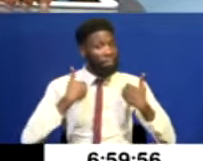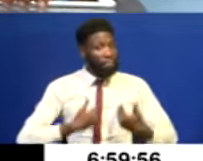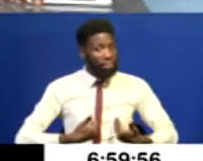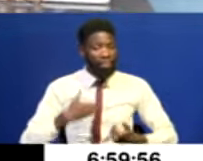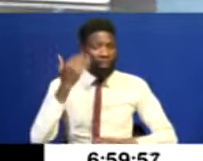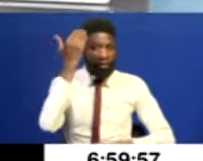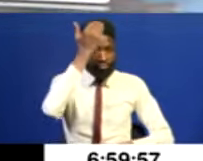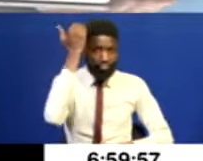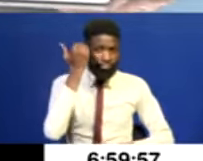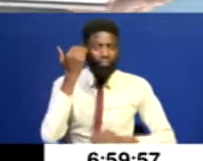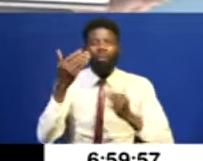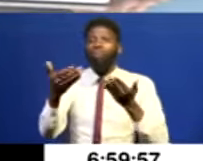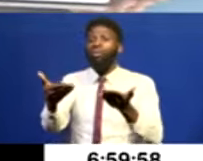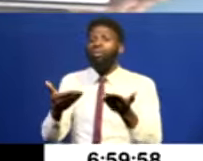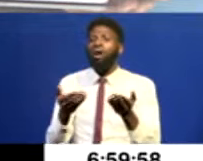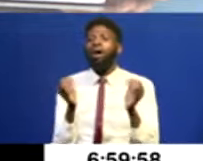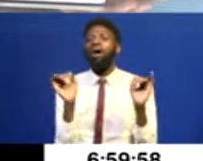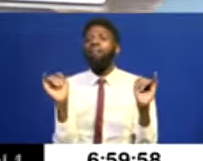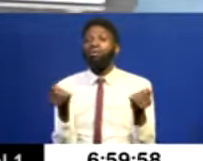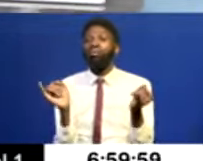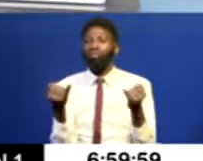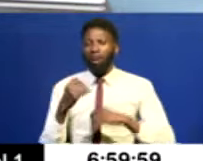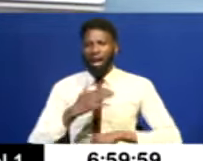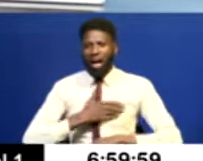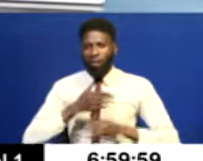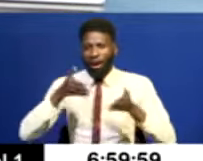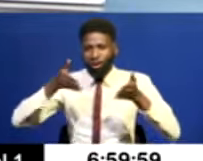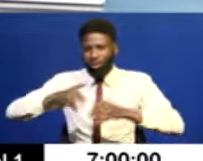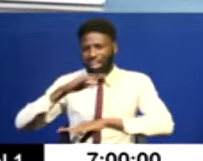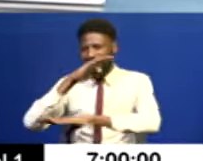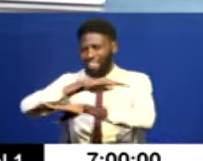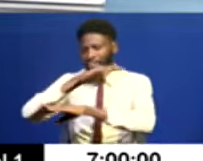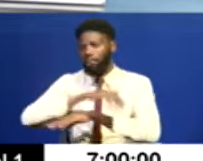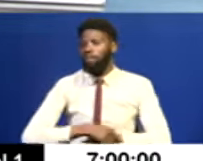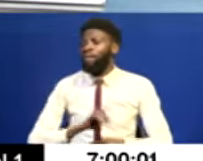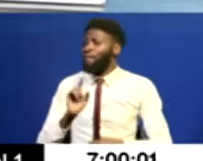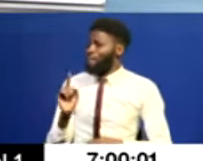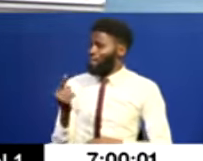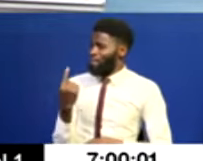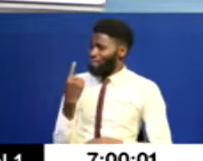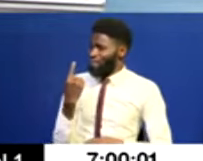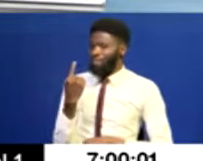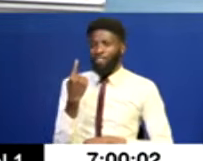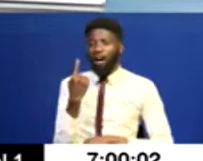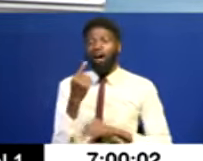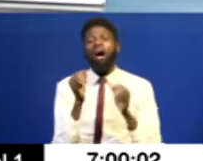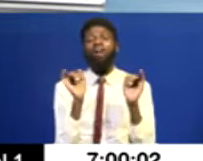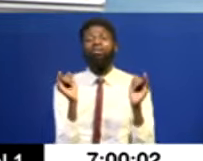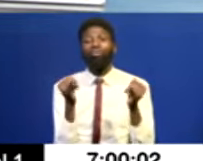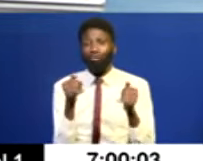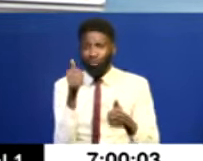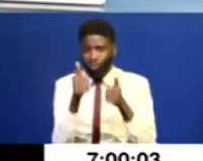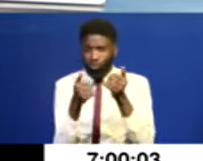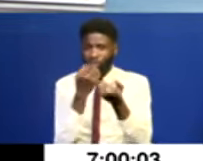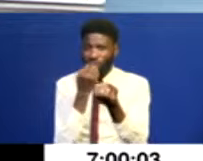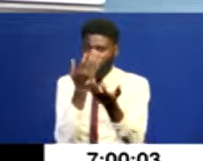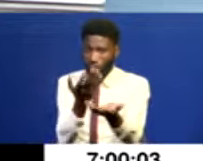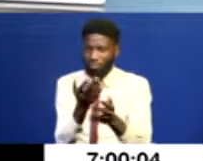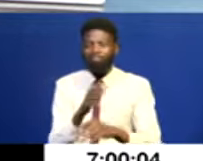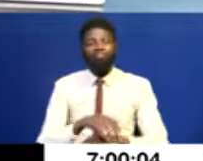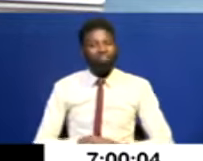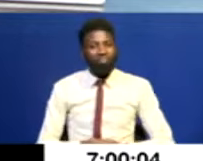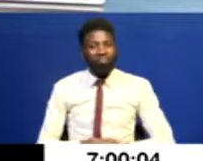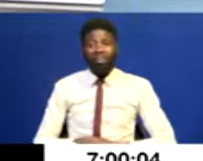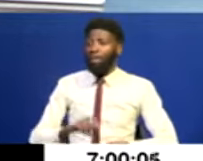Gatonya Ngetich. Karibu kwenye taarifa zetu jioni ya leo mtazamaji. Tunaanza na taarifa ifuatayo. Rais William